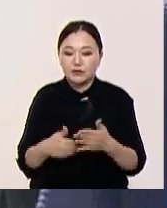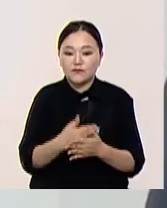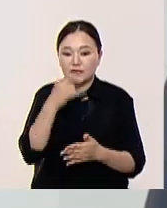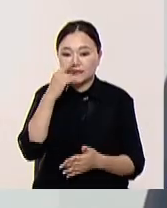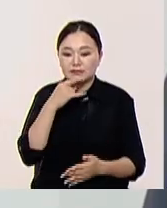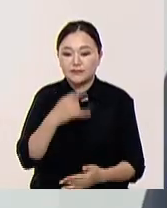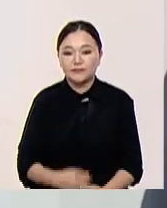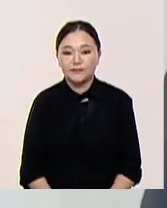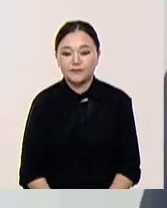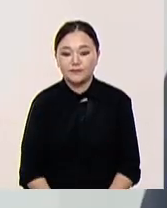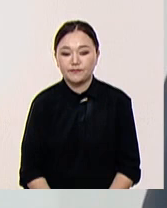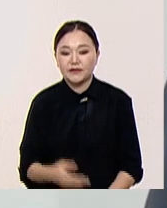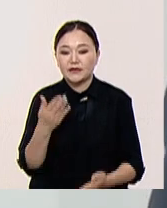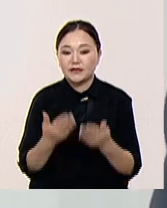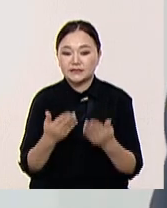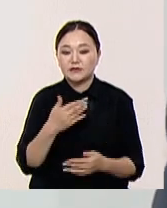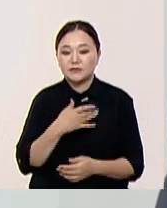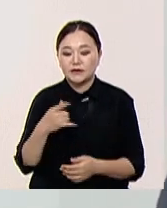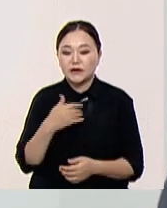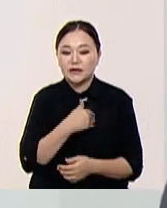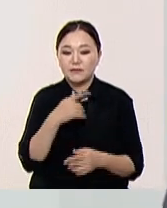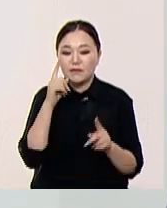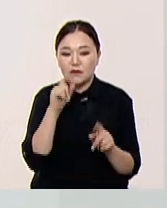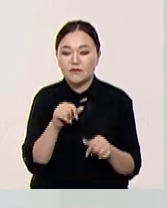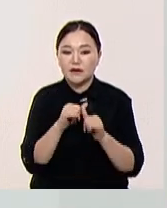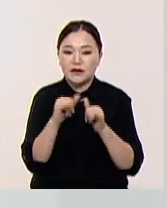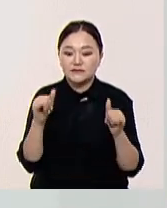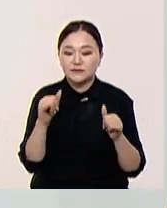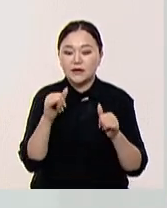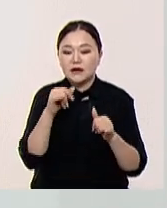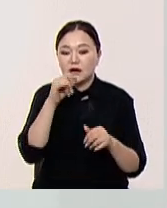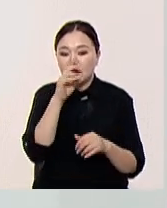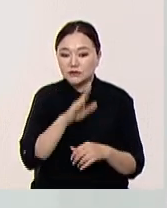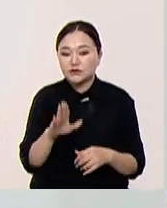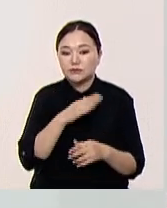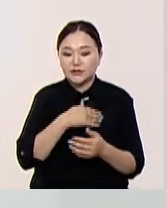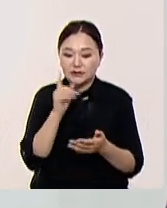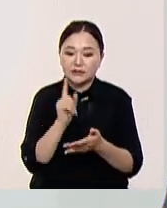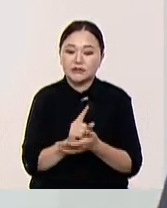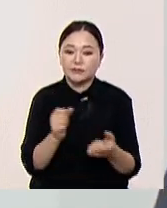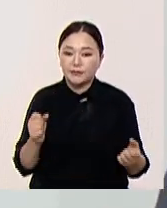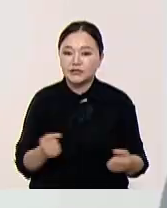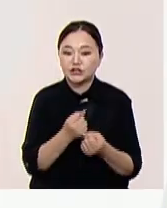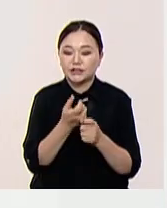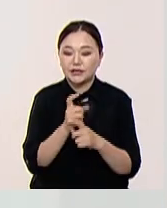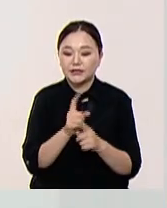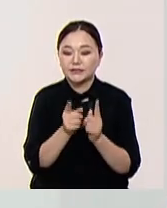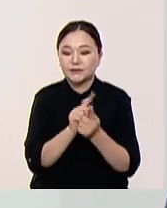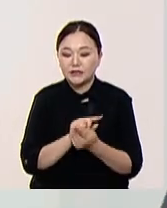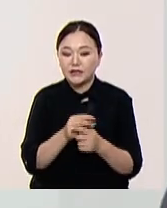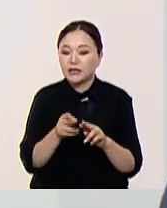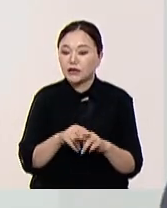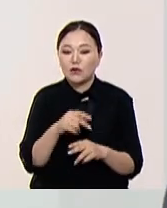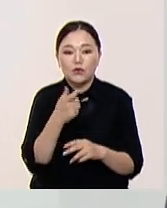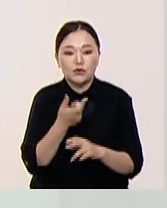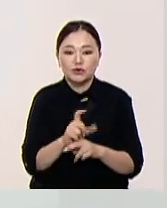Казахстан. Если мы хотим быть в правовом развитом государстве, то мы должны поддержать эти изменения. Это